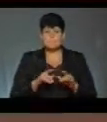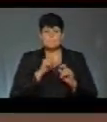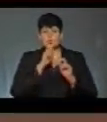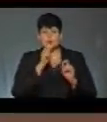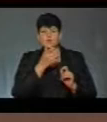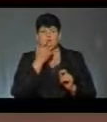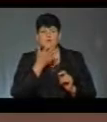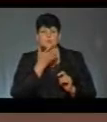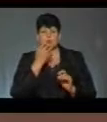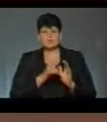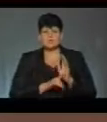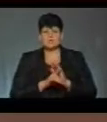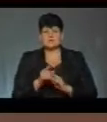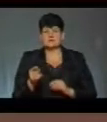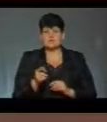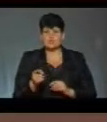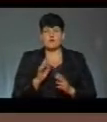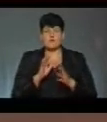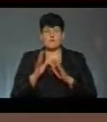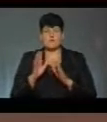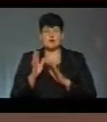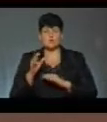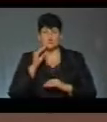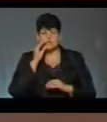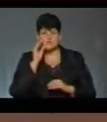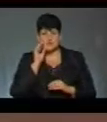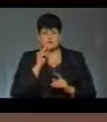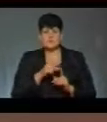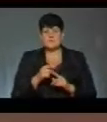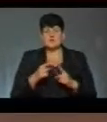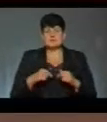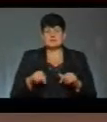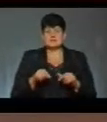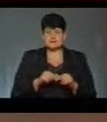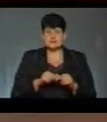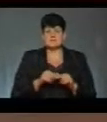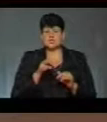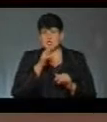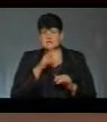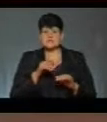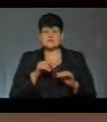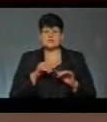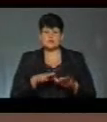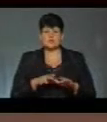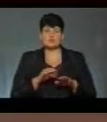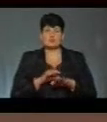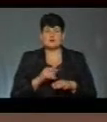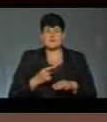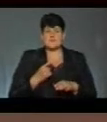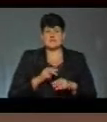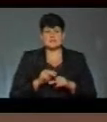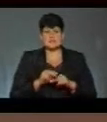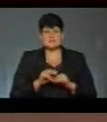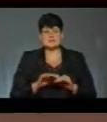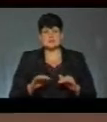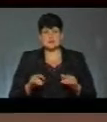тепло» розпочалася в Тернополі, в парку Шевченка. За словами організатора Назарія Риженка, під час заходу проводять майстер-класи для дітей,